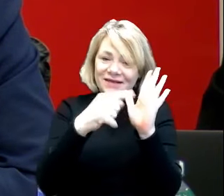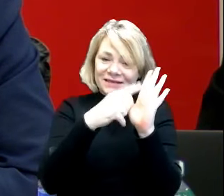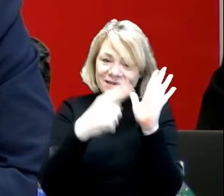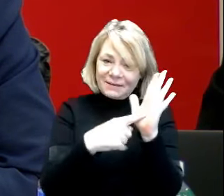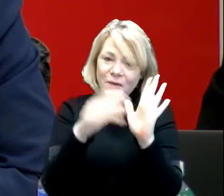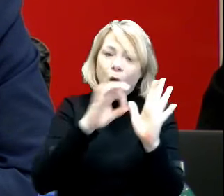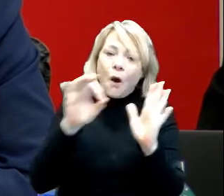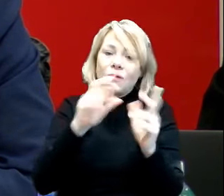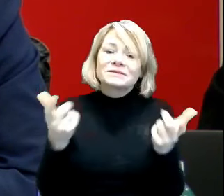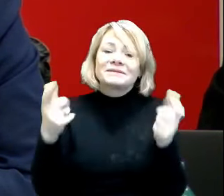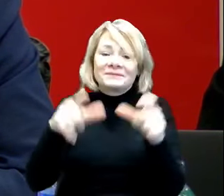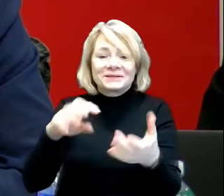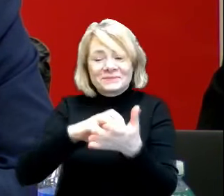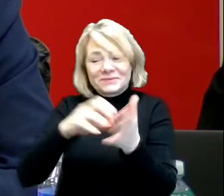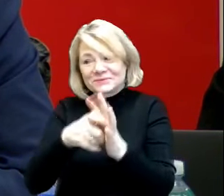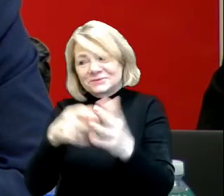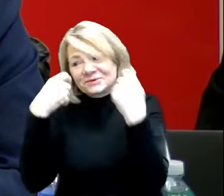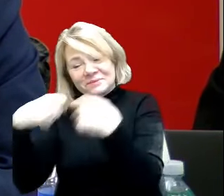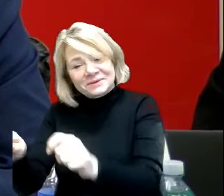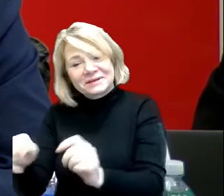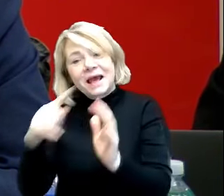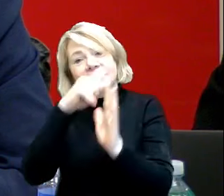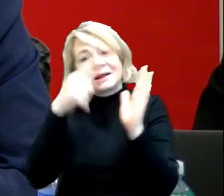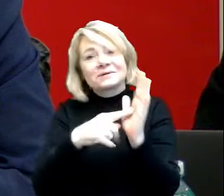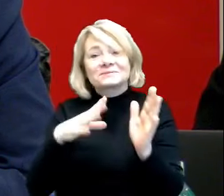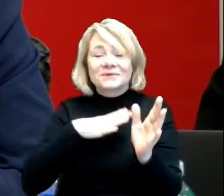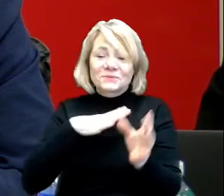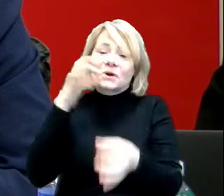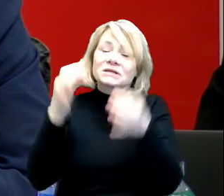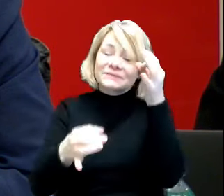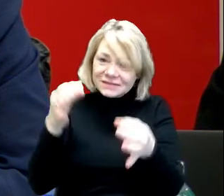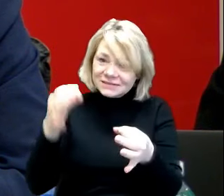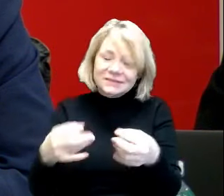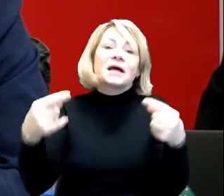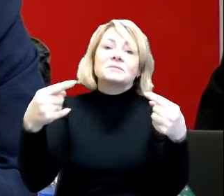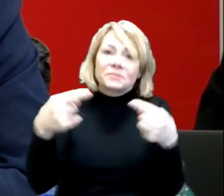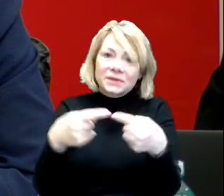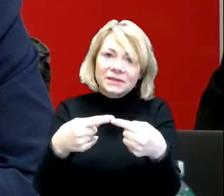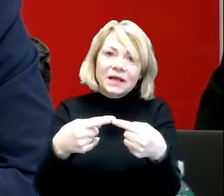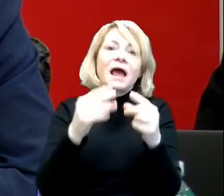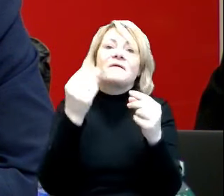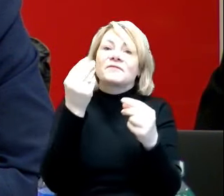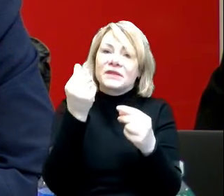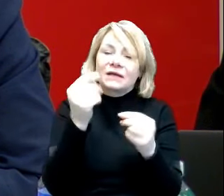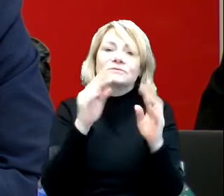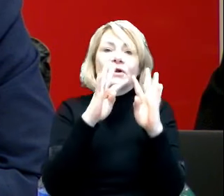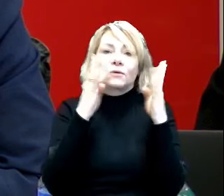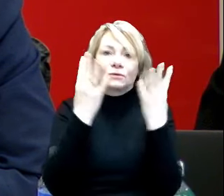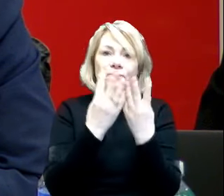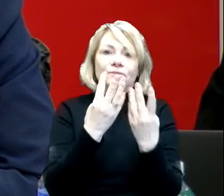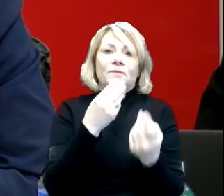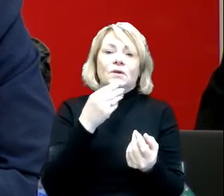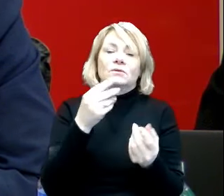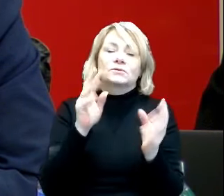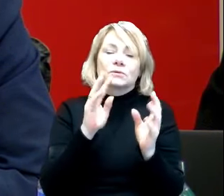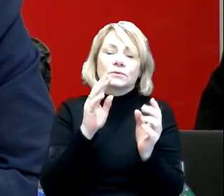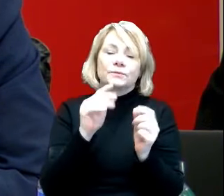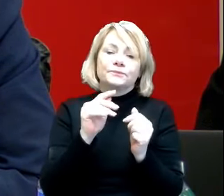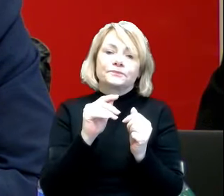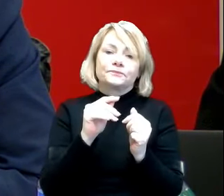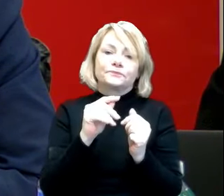pardavimo klausimas buvo svarstytas ir jam pritarta finansų ir ekonomikos komitete ar būtų